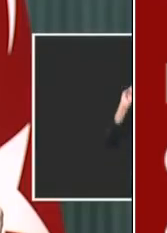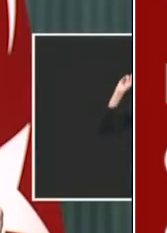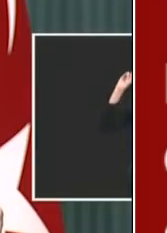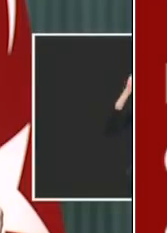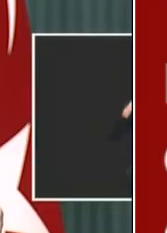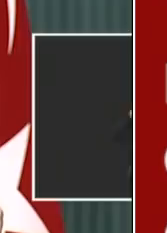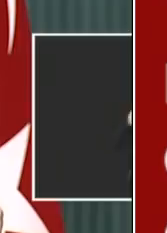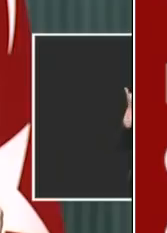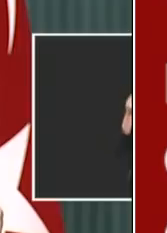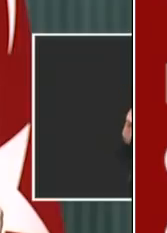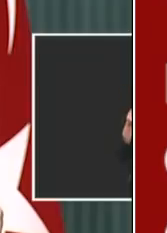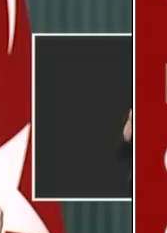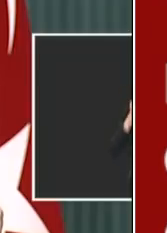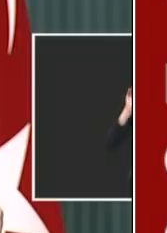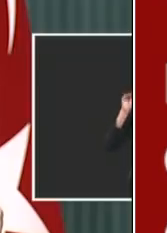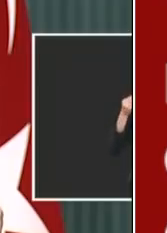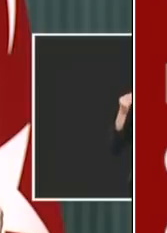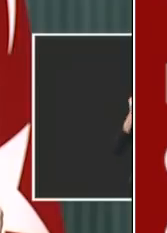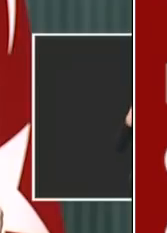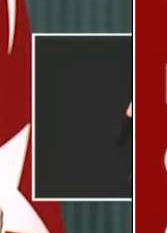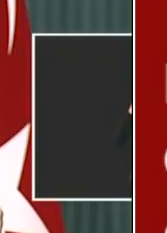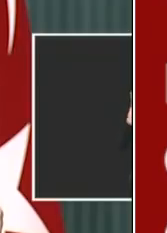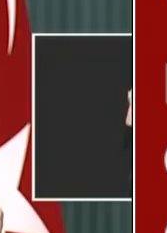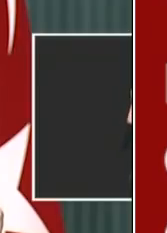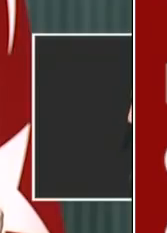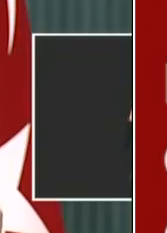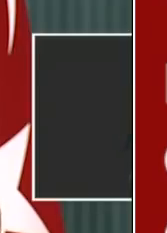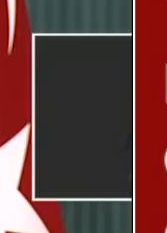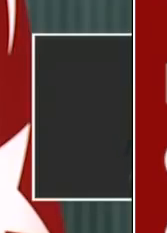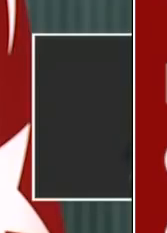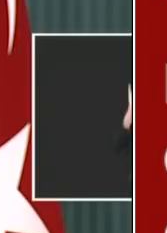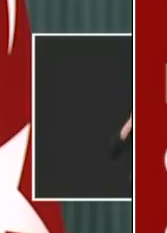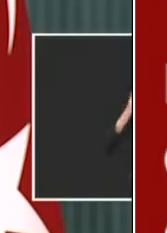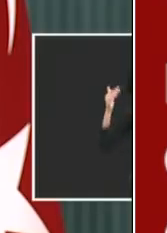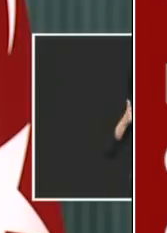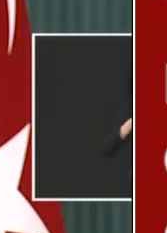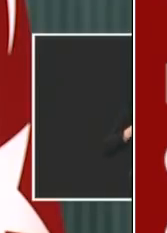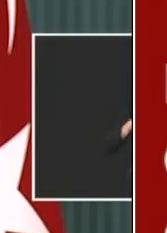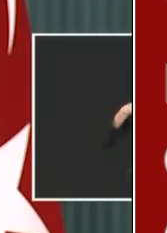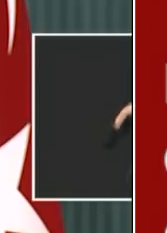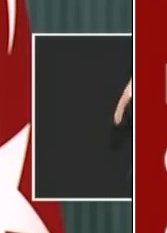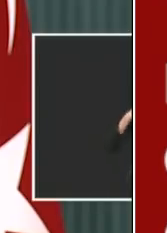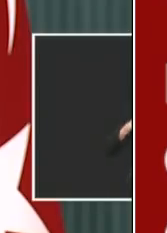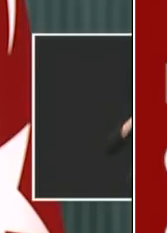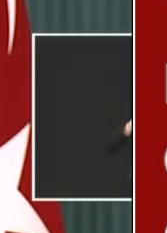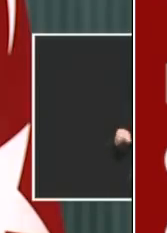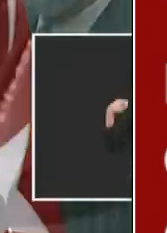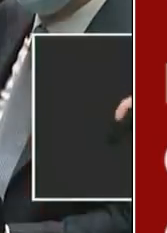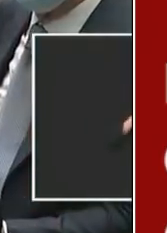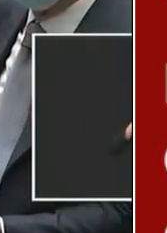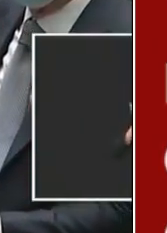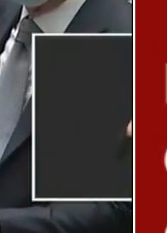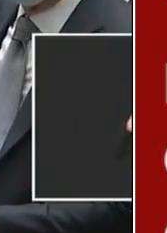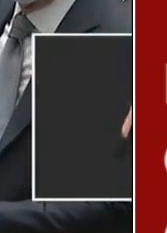desteği ödemesini Aralık ayının ikinci yarısında çiftçilerimizin hesaplarına yatırıyoruz